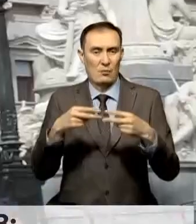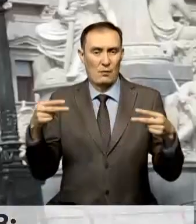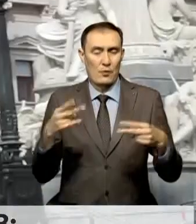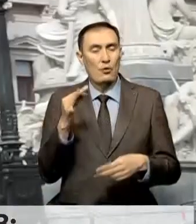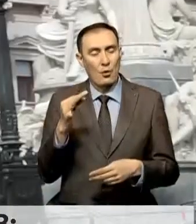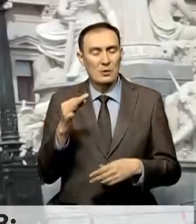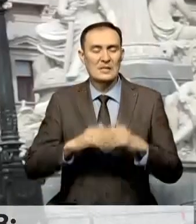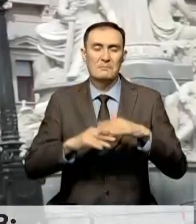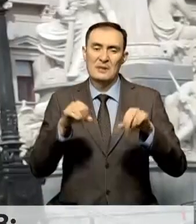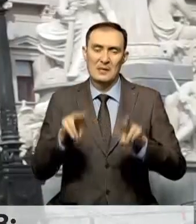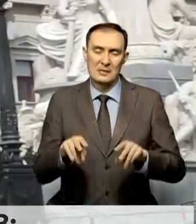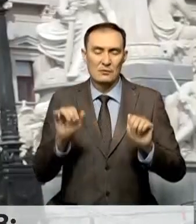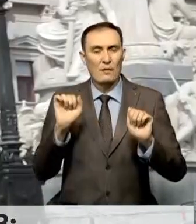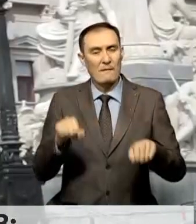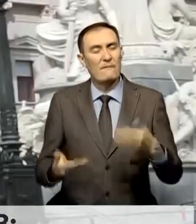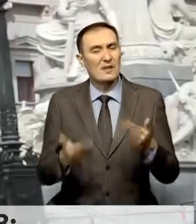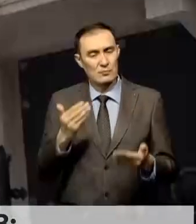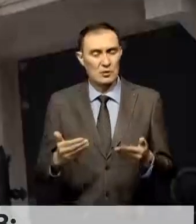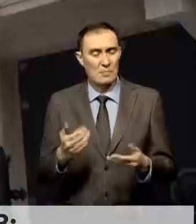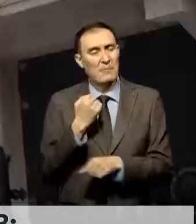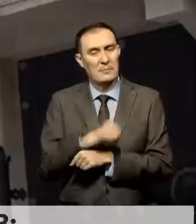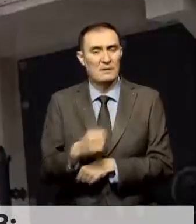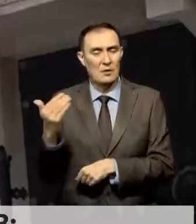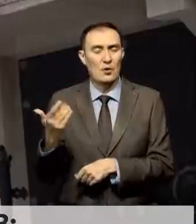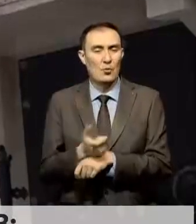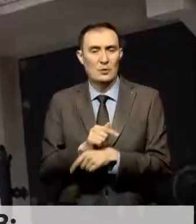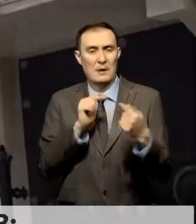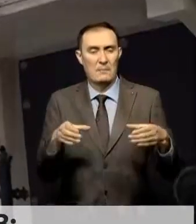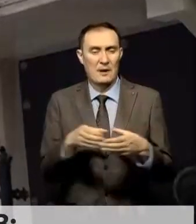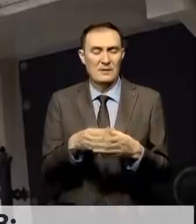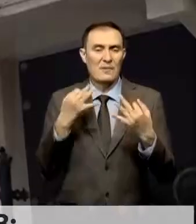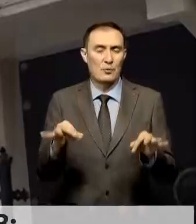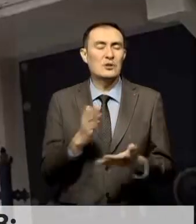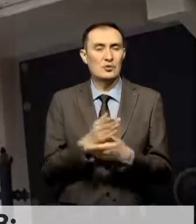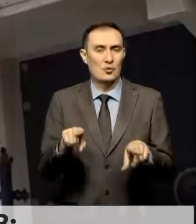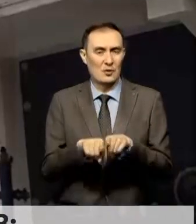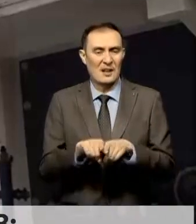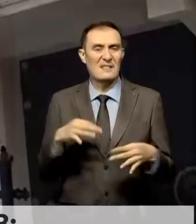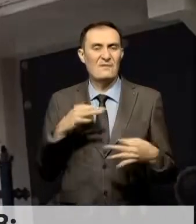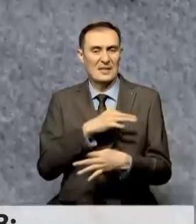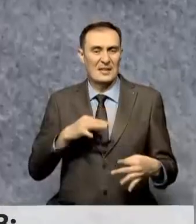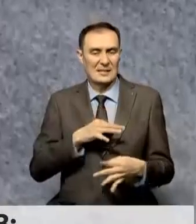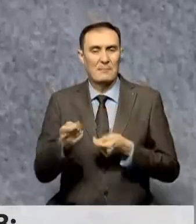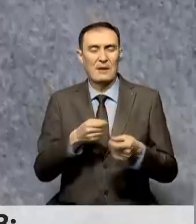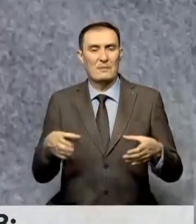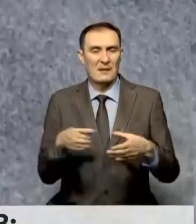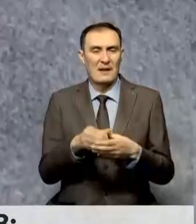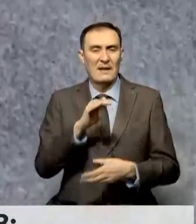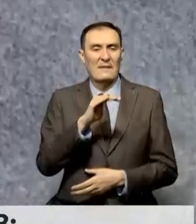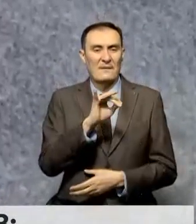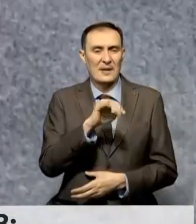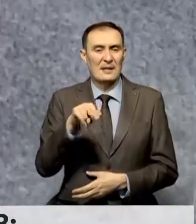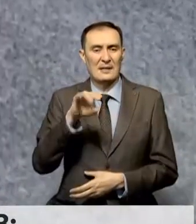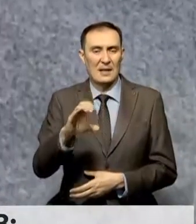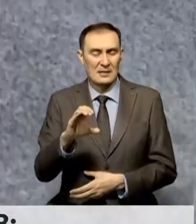Однако аналитики не исключают победы ультраправых. Австрийская партия «Свободы» имеет схожие с венгерской правящей партией «Фидес»